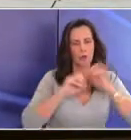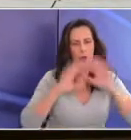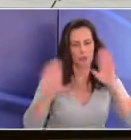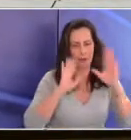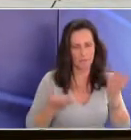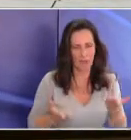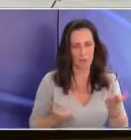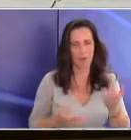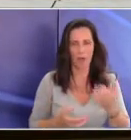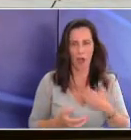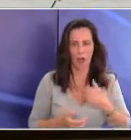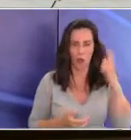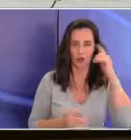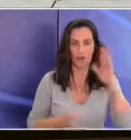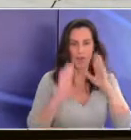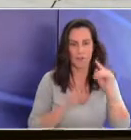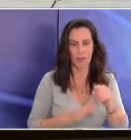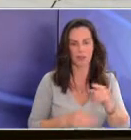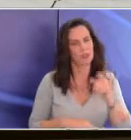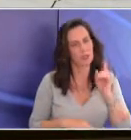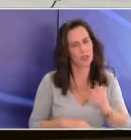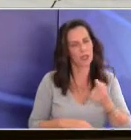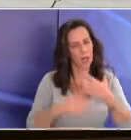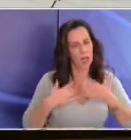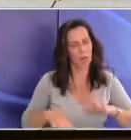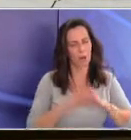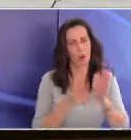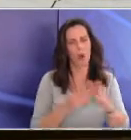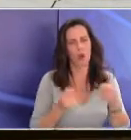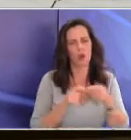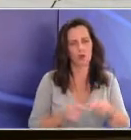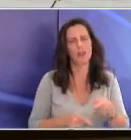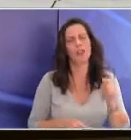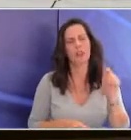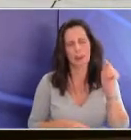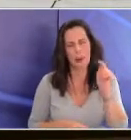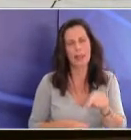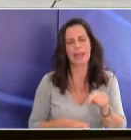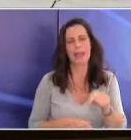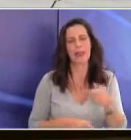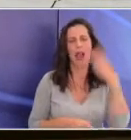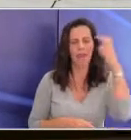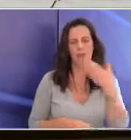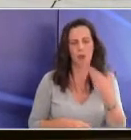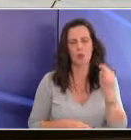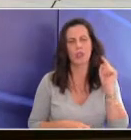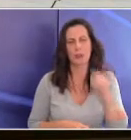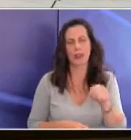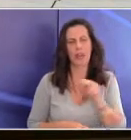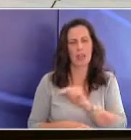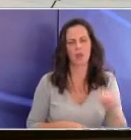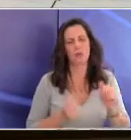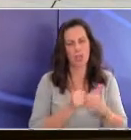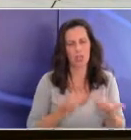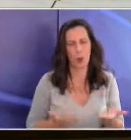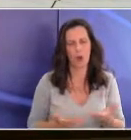ברשת החברתית. אני גם בכלל חושבת שהרשת החברתית צריכה להירגע, בטח בנושאים האלה, בטח כשזה מגיע לנושאים של ערבים יהודים, בטח כשזה מגיע לנושאים של